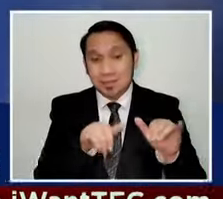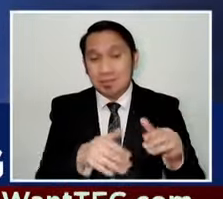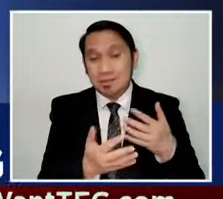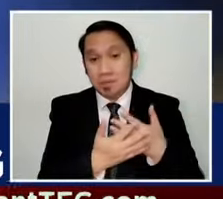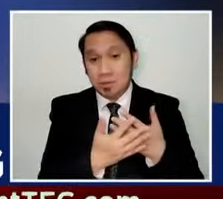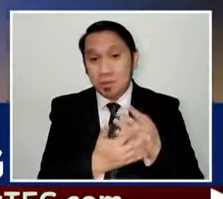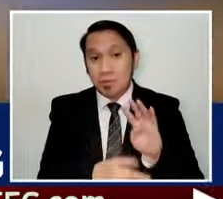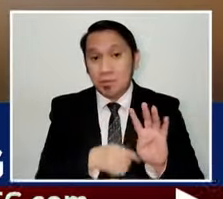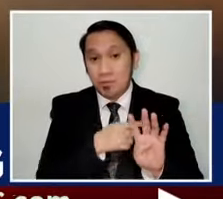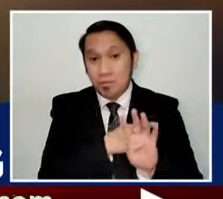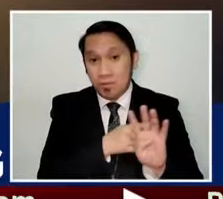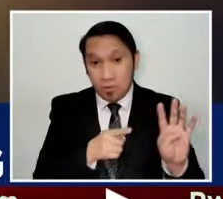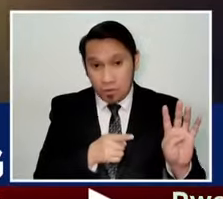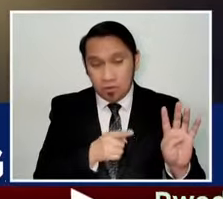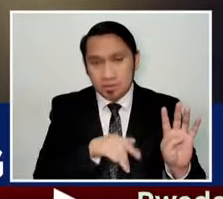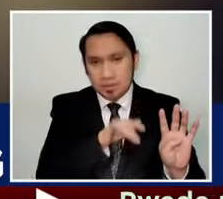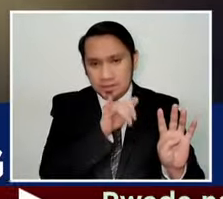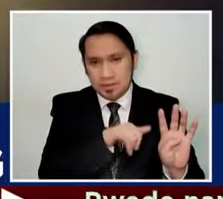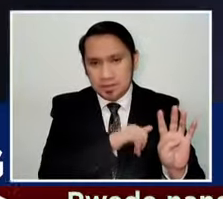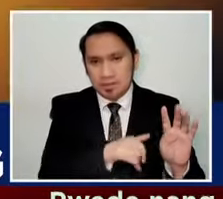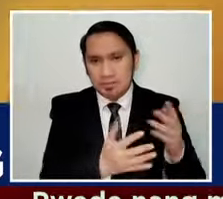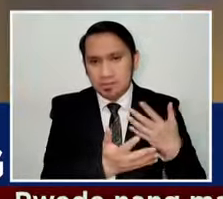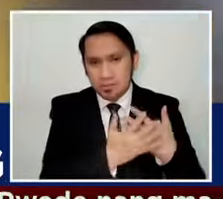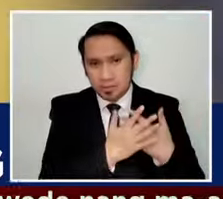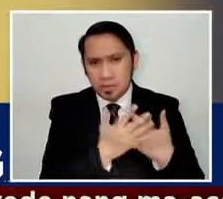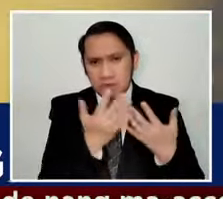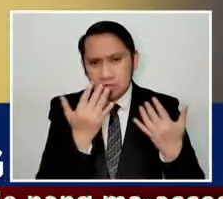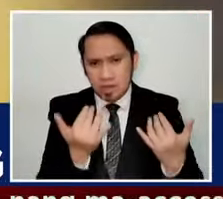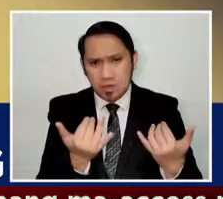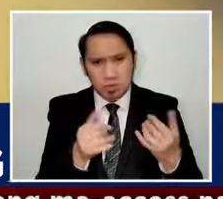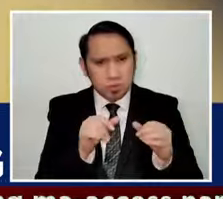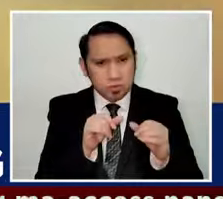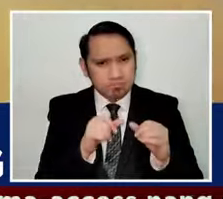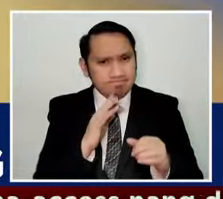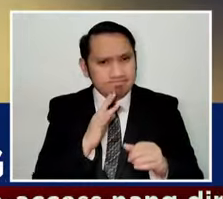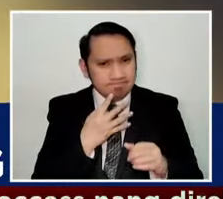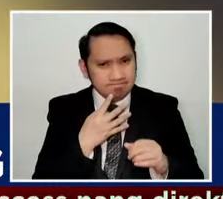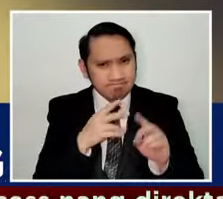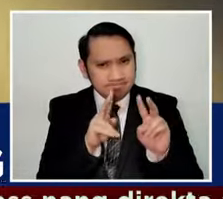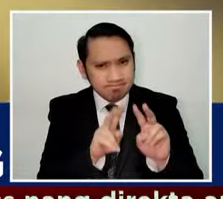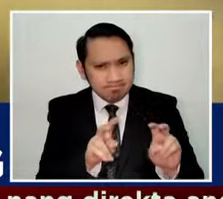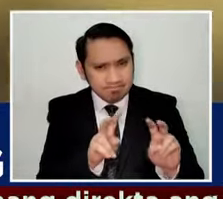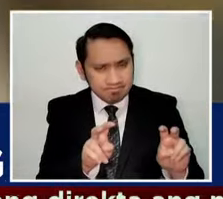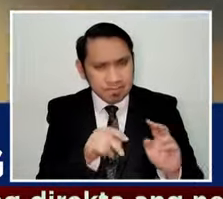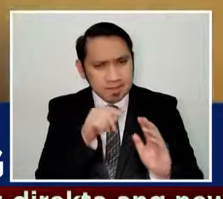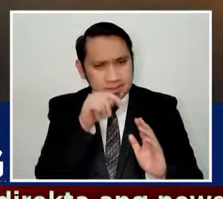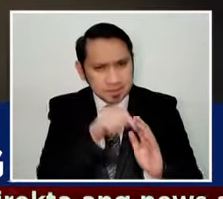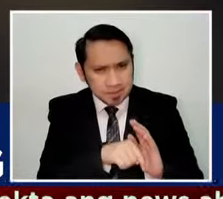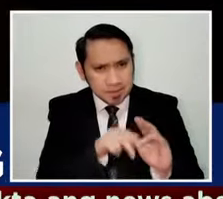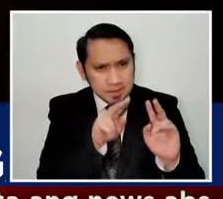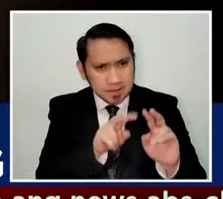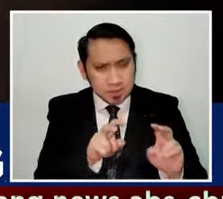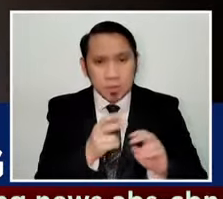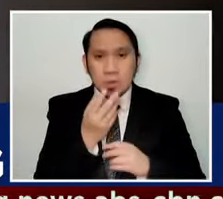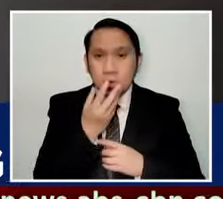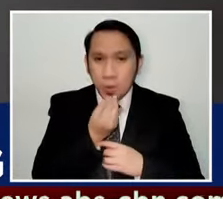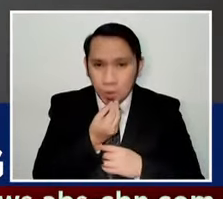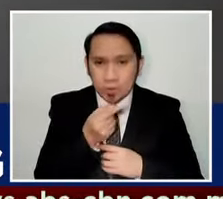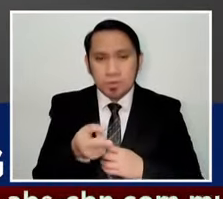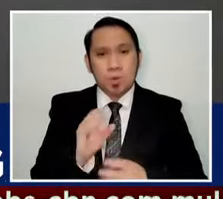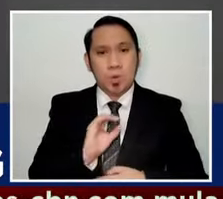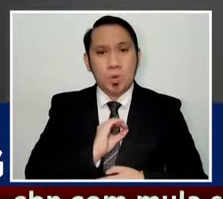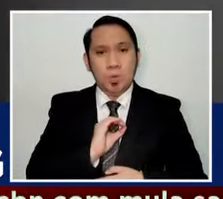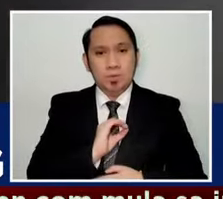na iba pa. Masusi rin na niyang investigasyon ang sinasagawa para malaman kung sino ang talagang may-ari ng